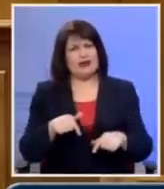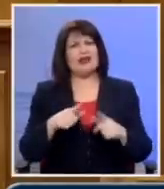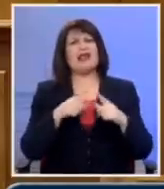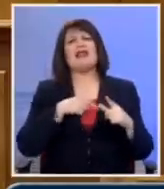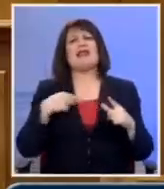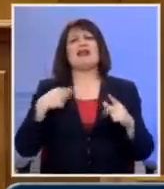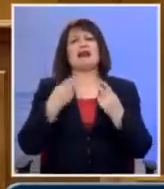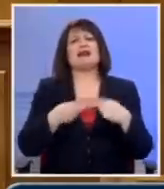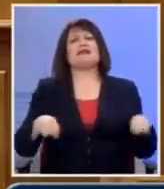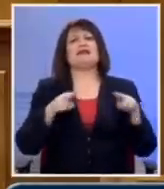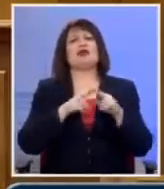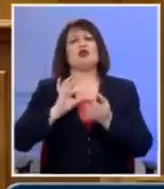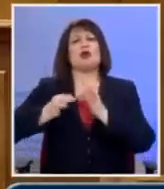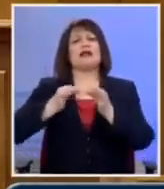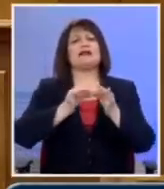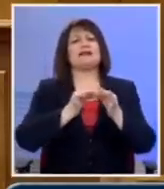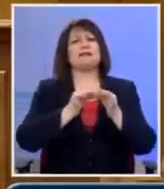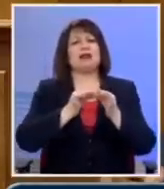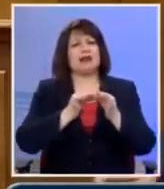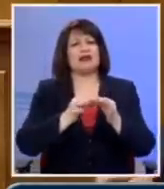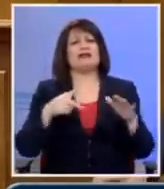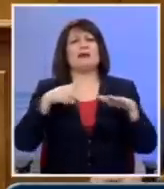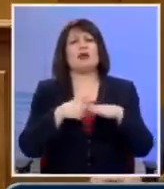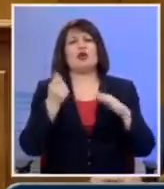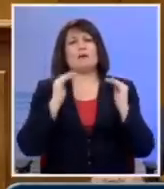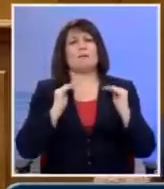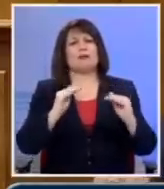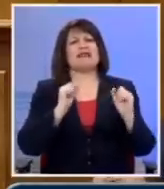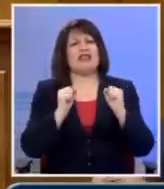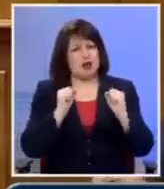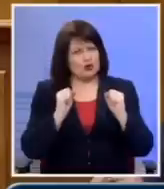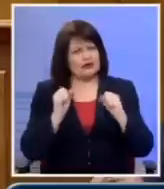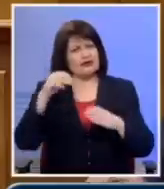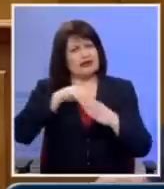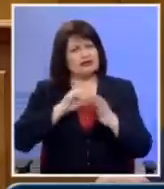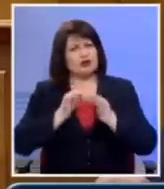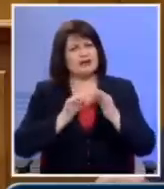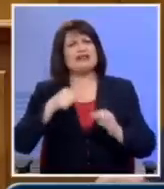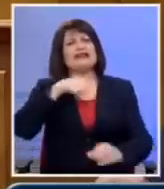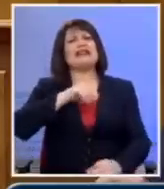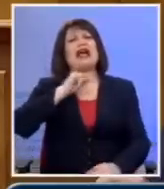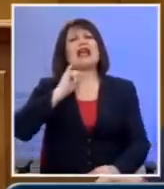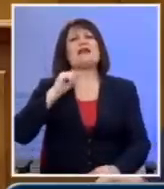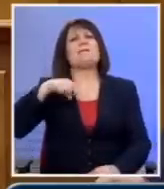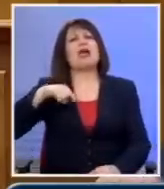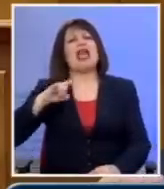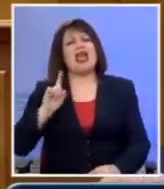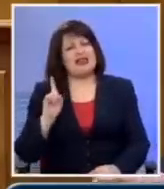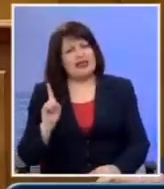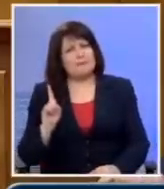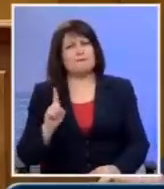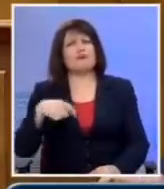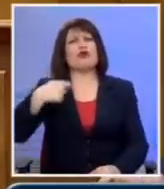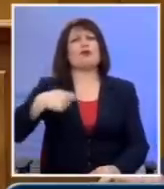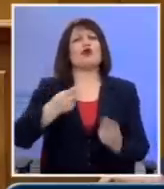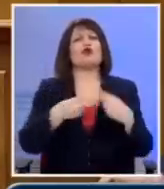συμβούλια μνημονιακών οργανισμών, του Ταμείου Χρηματοπιστωτικής Σταθερότητας Συμπεριλαμβανομένου, του ΤΑΙΠΕΔ, για τις ασυλίες στο Νομικό Συμβούλιο